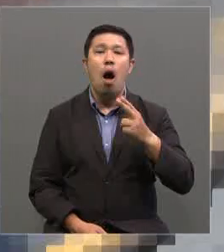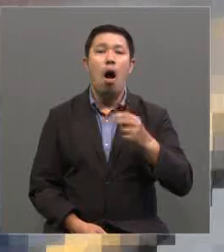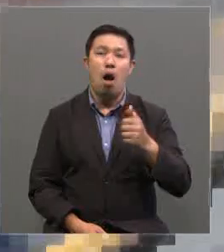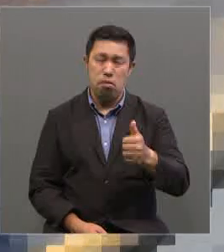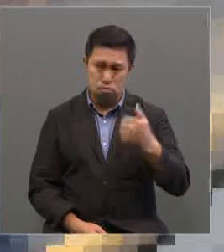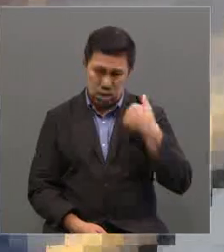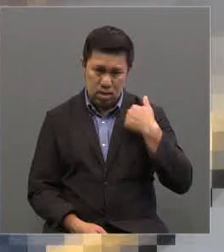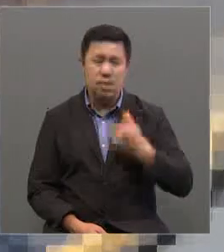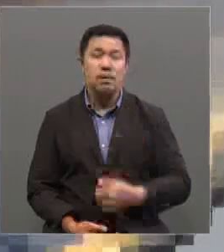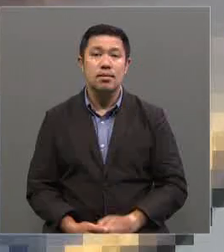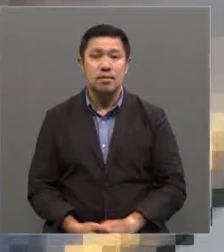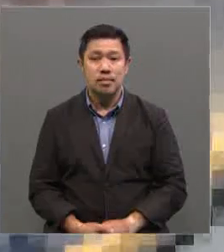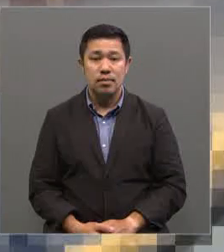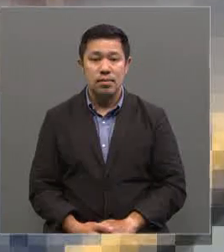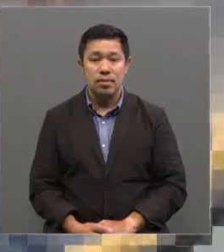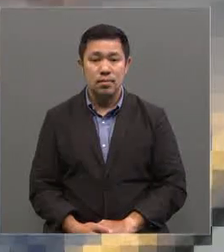ครับ